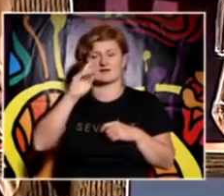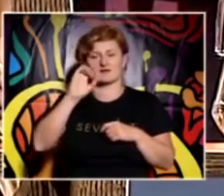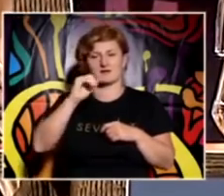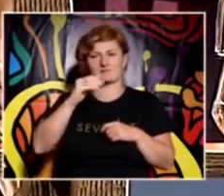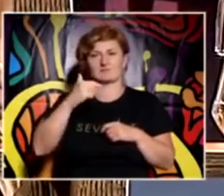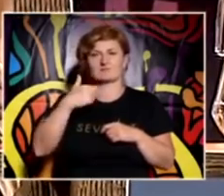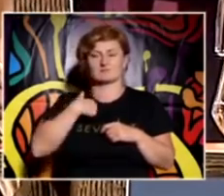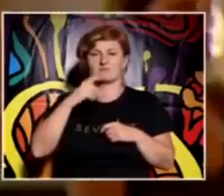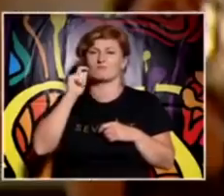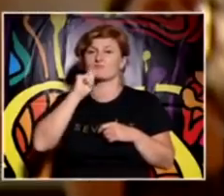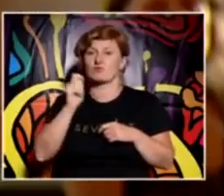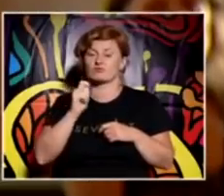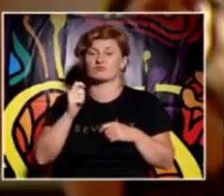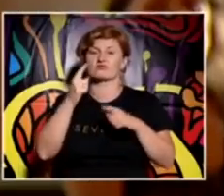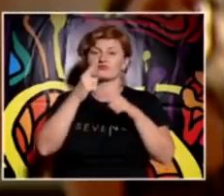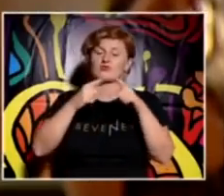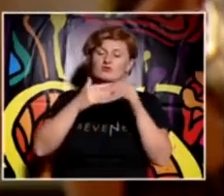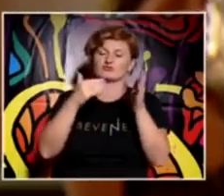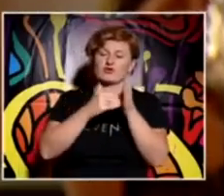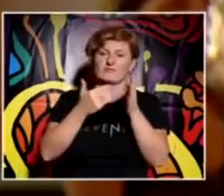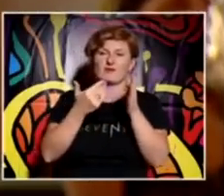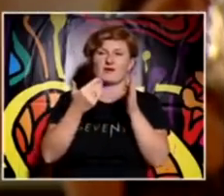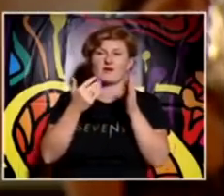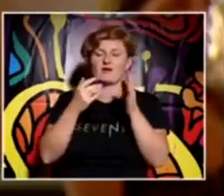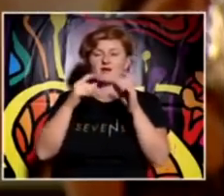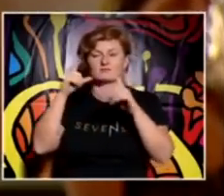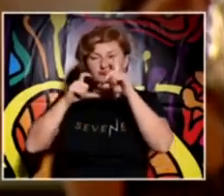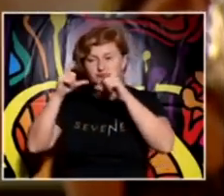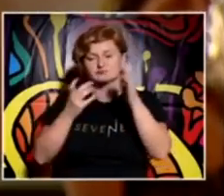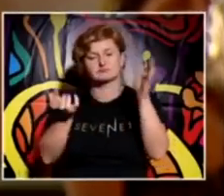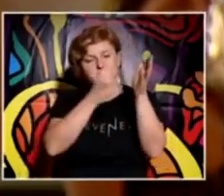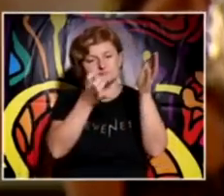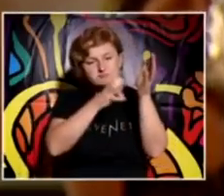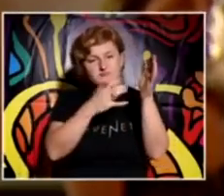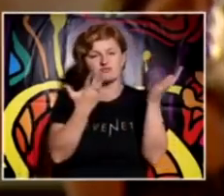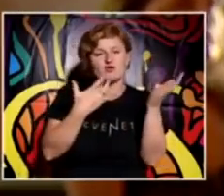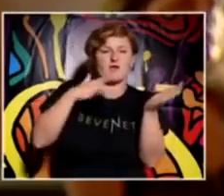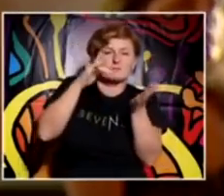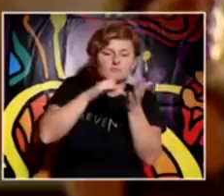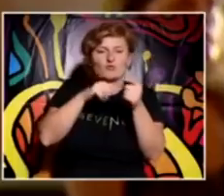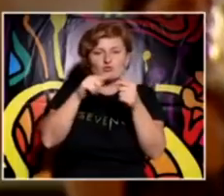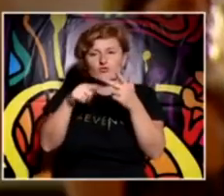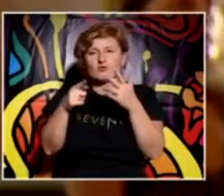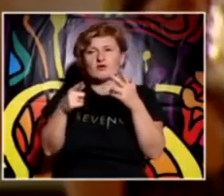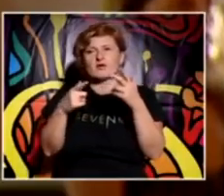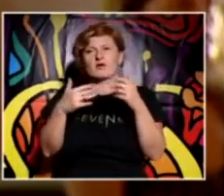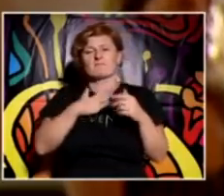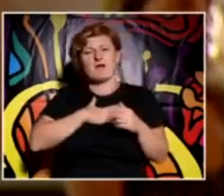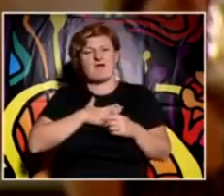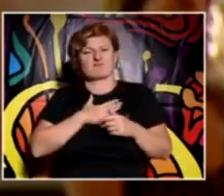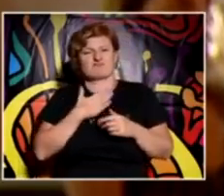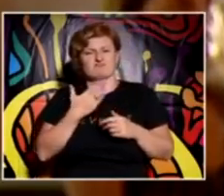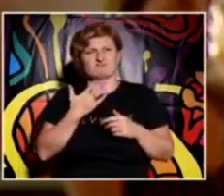podróży, trochę też musimy skupiać się na relacjonowaniu tego, gdzie jesteśmy. I mam wrażenie,